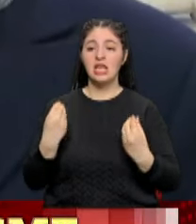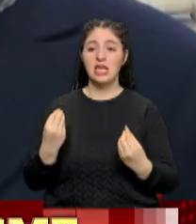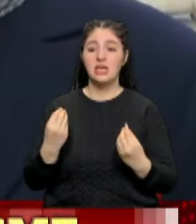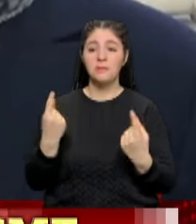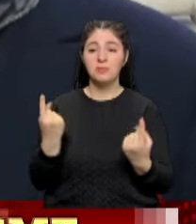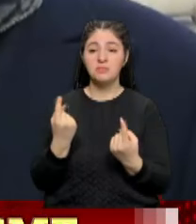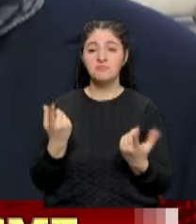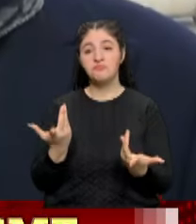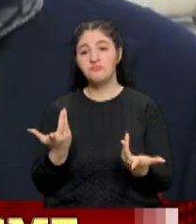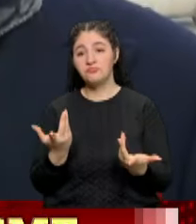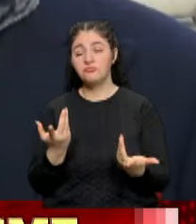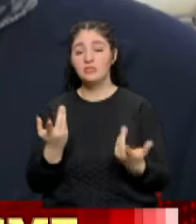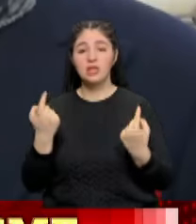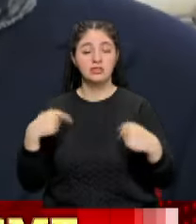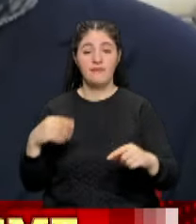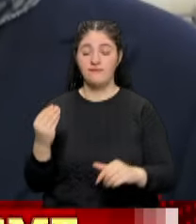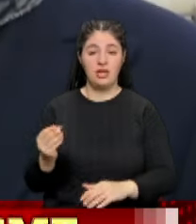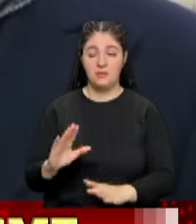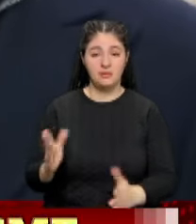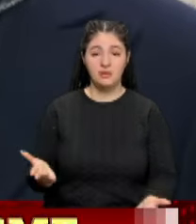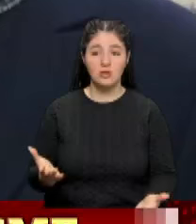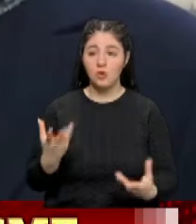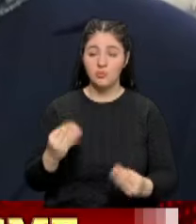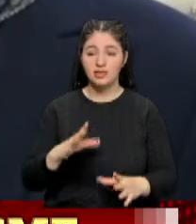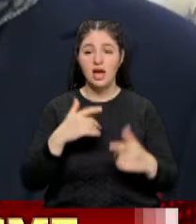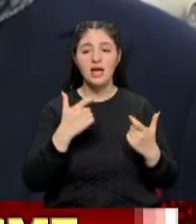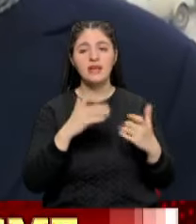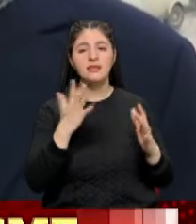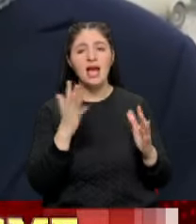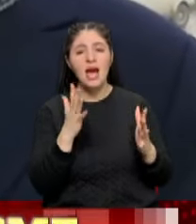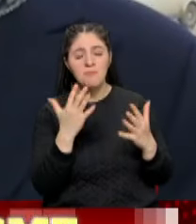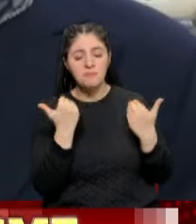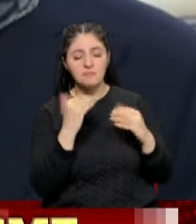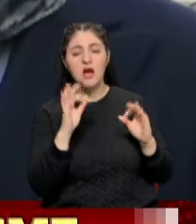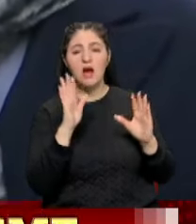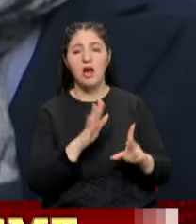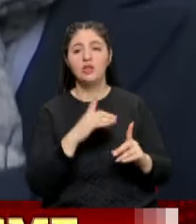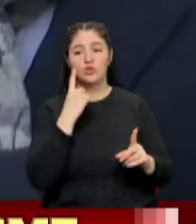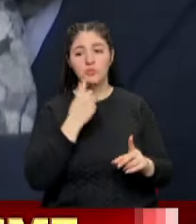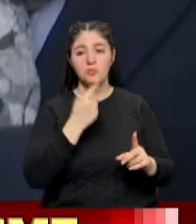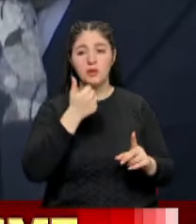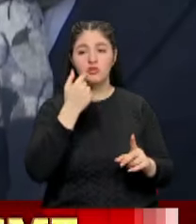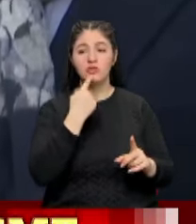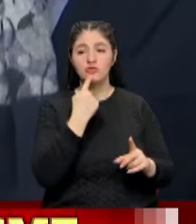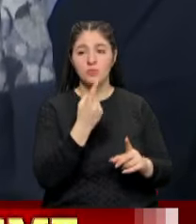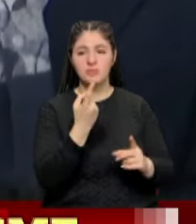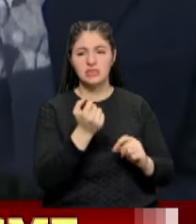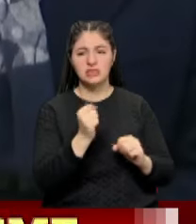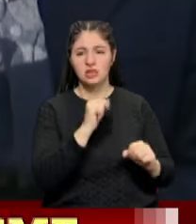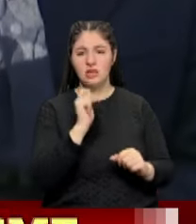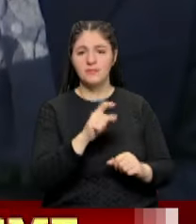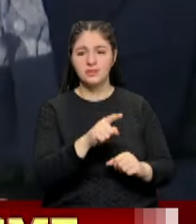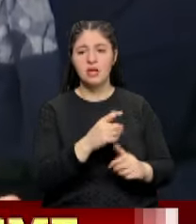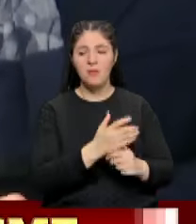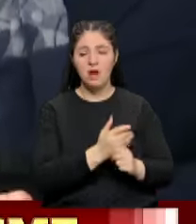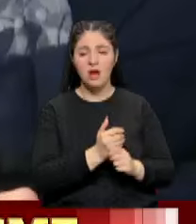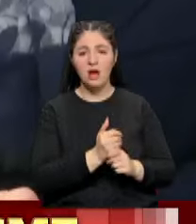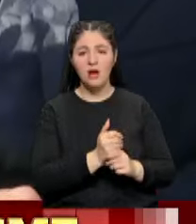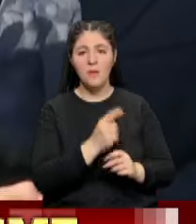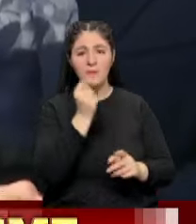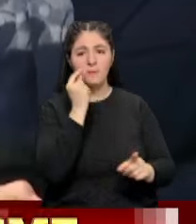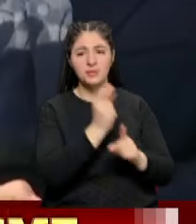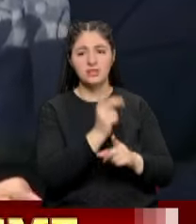bir sınav veremedik. Ay niye garip kaldı? Cumhurbaşkanı'nın sözlerine siz zaten bir tepki göstermiştiniz ama bugün de